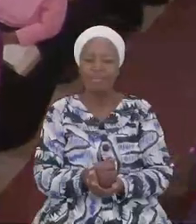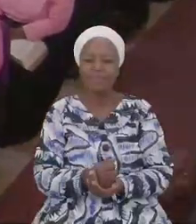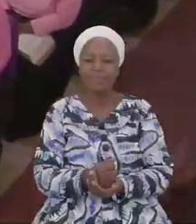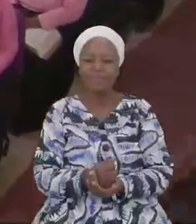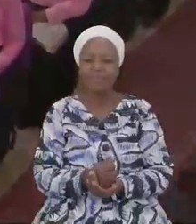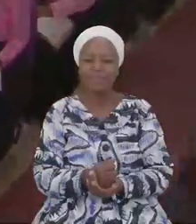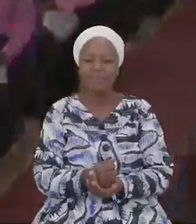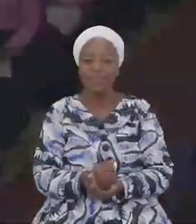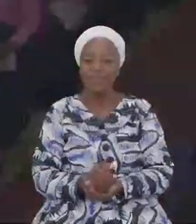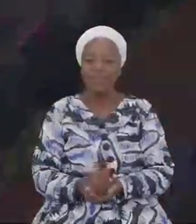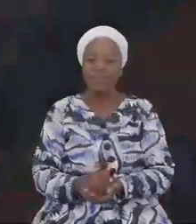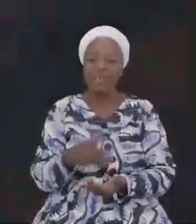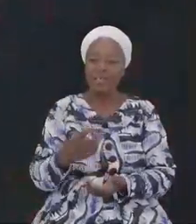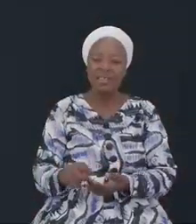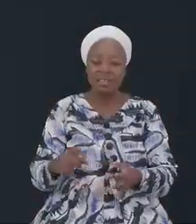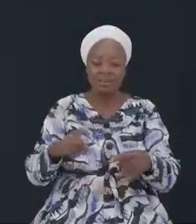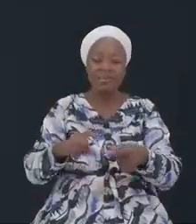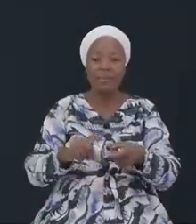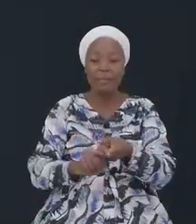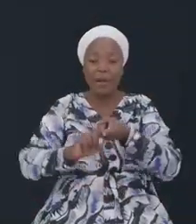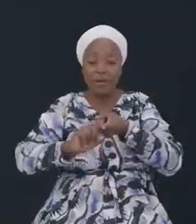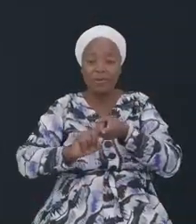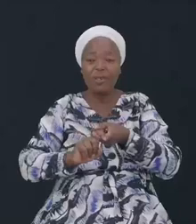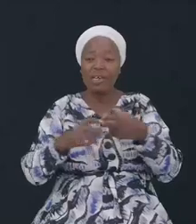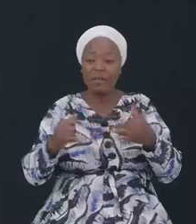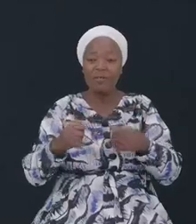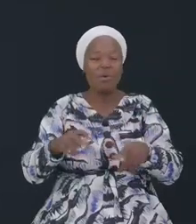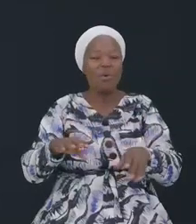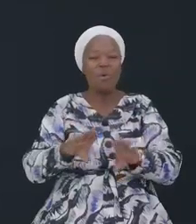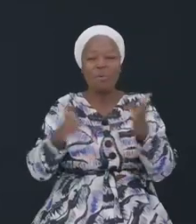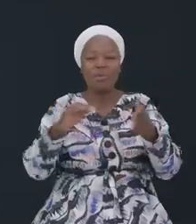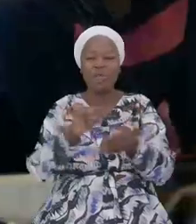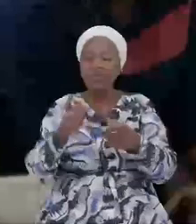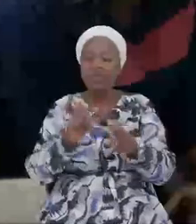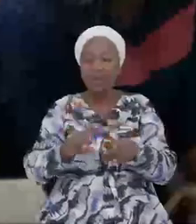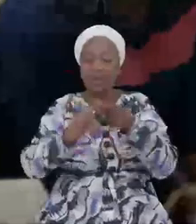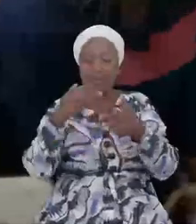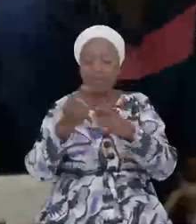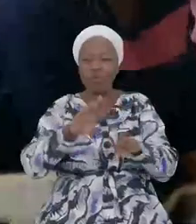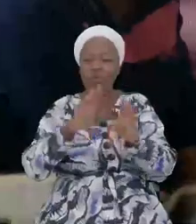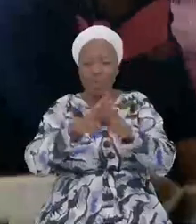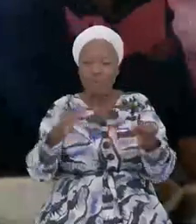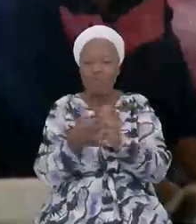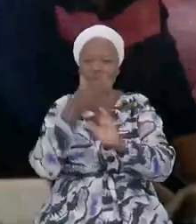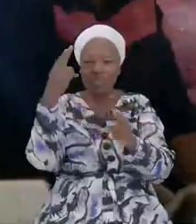Maintenant, les cadenas s'ouvrirent. Tous les cadenas vont s'ouvrir, débloquer devant